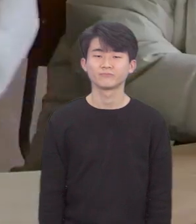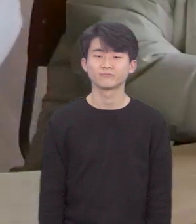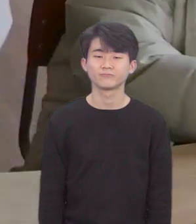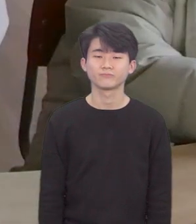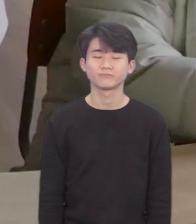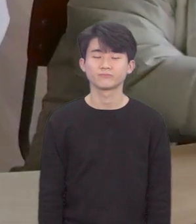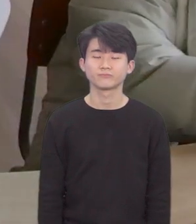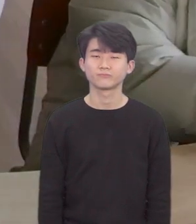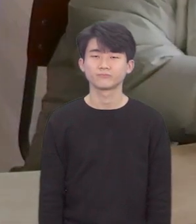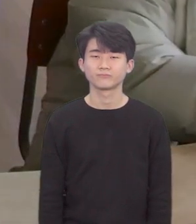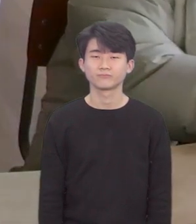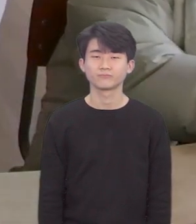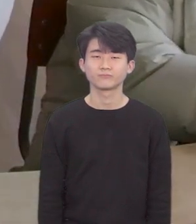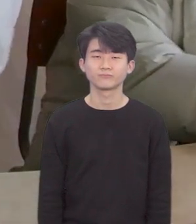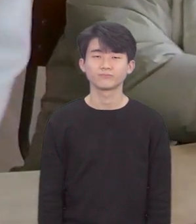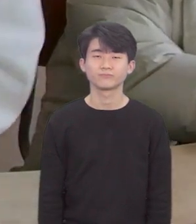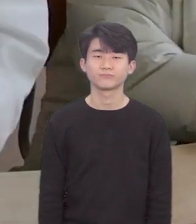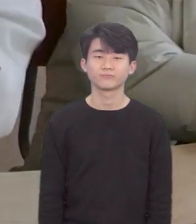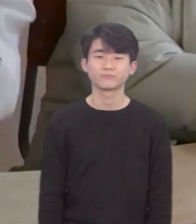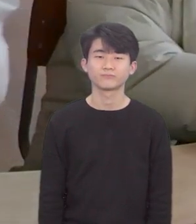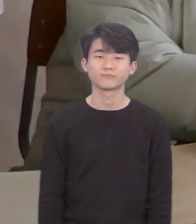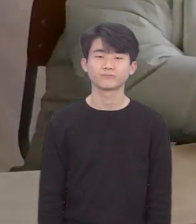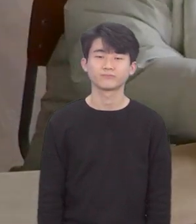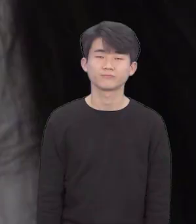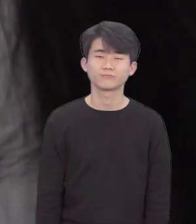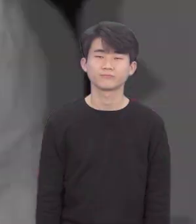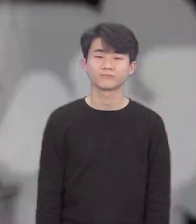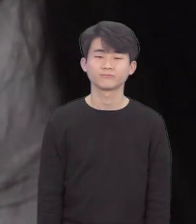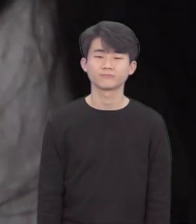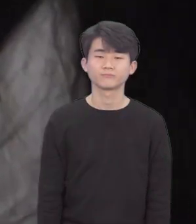교환실을 바꾸겠네요. 감사합니다.